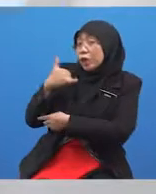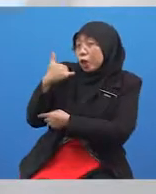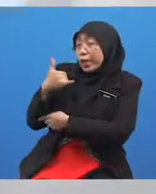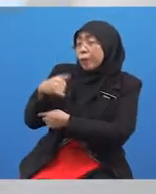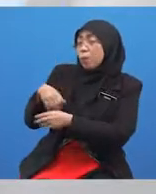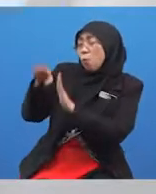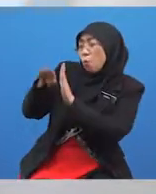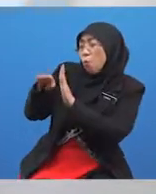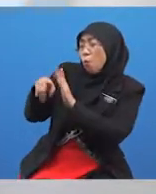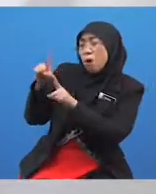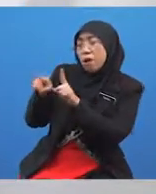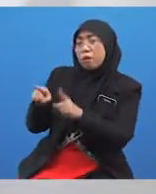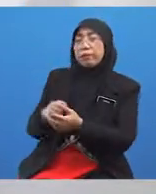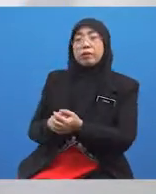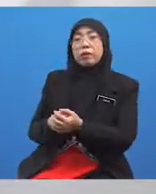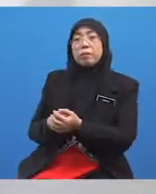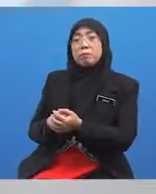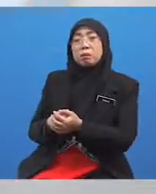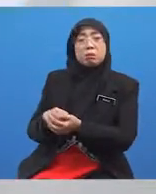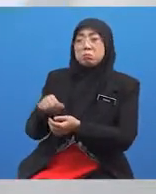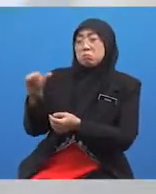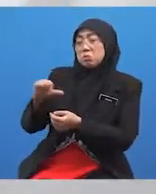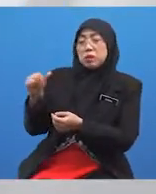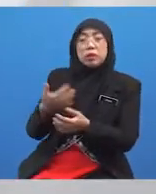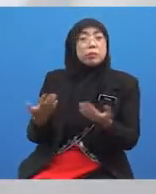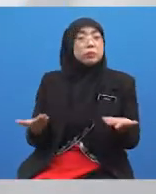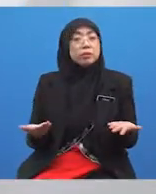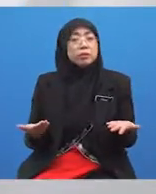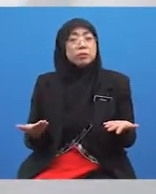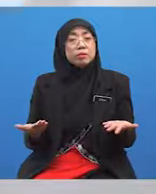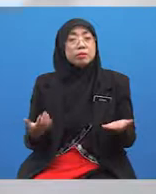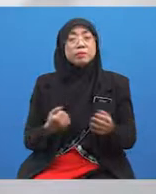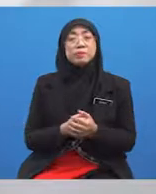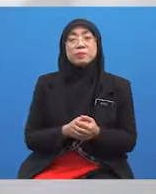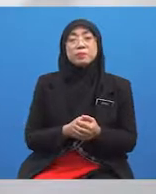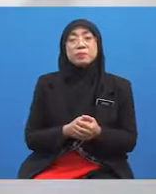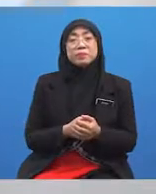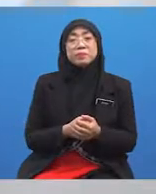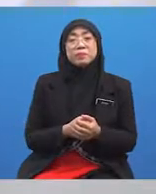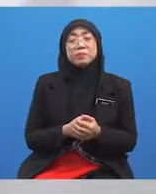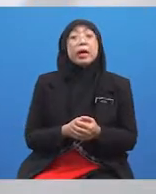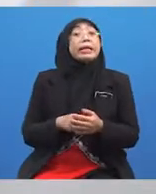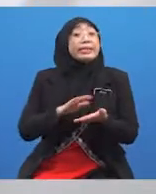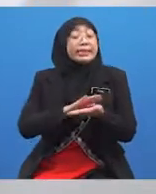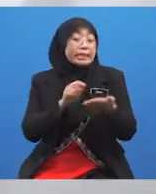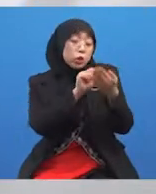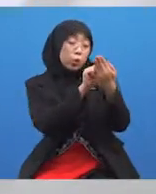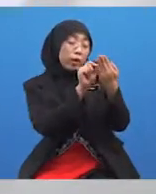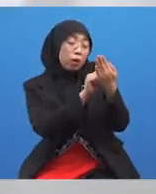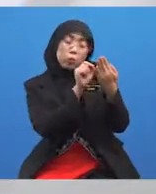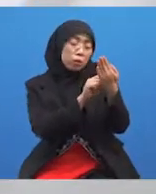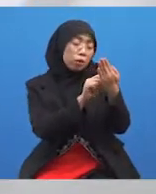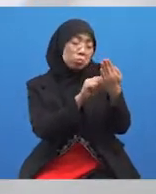memastikan produk tersebut berbaloi atau tidak jika dibeli. Contohnya, pengguna akan membuat senarai kebaikan